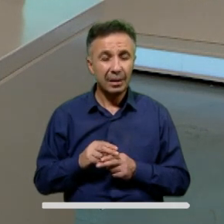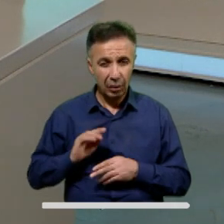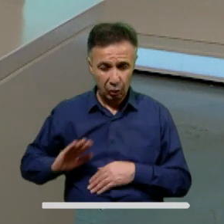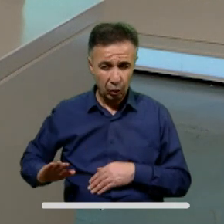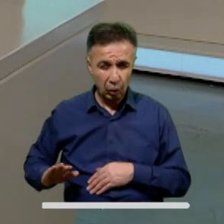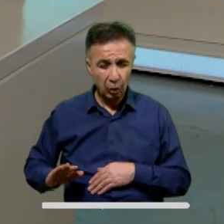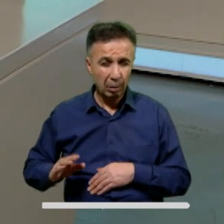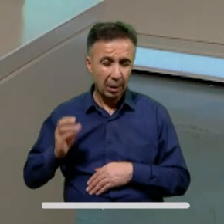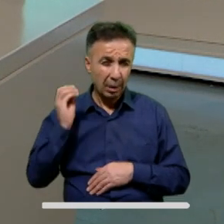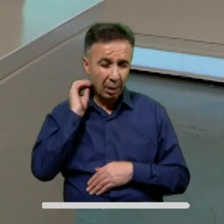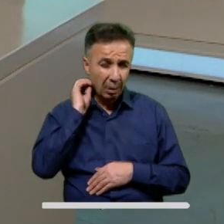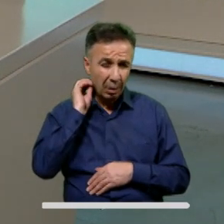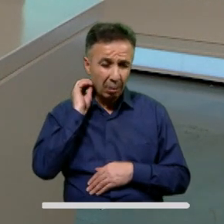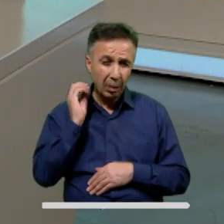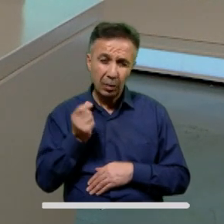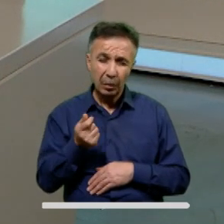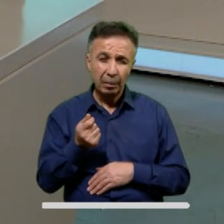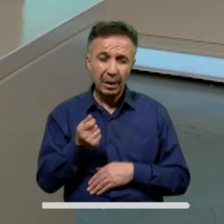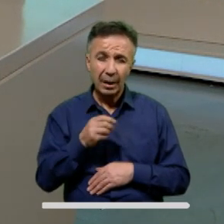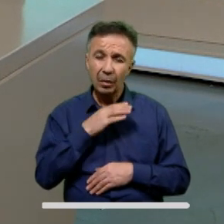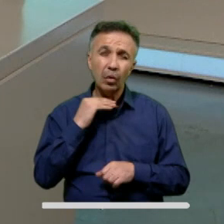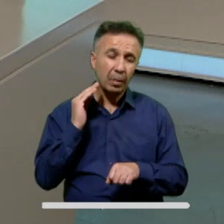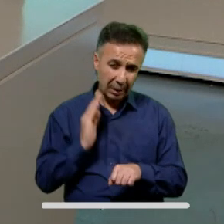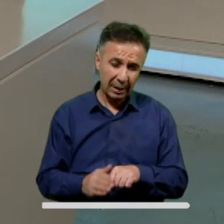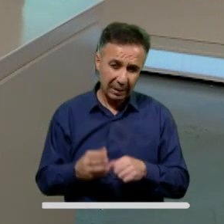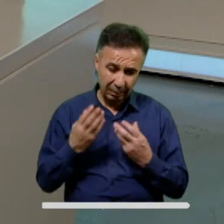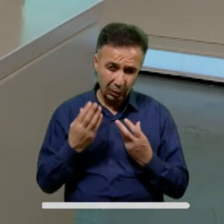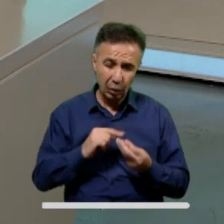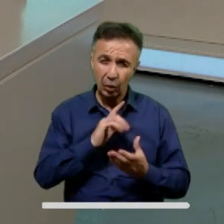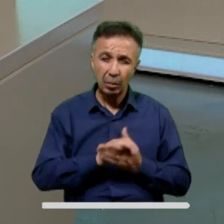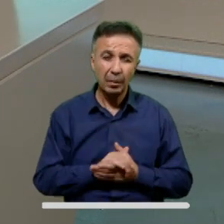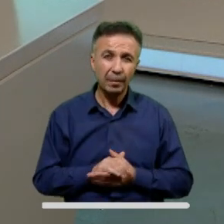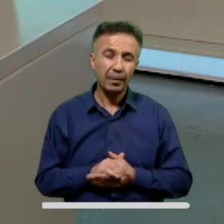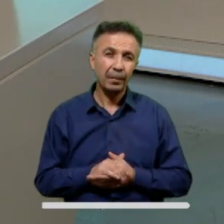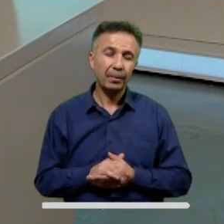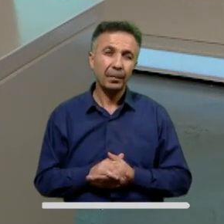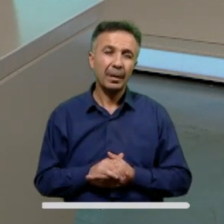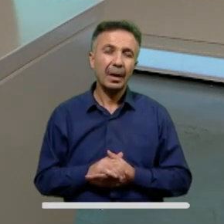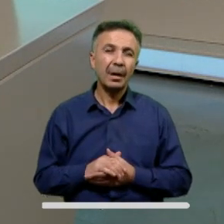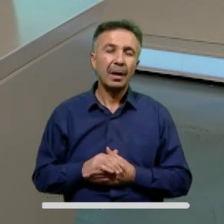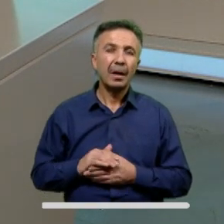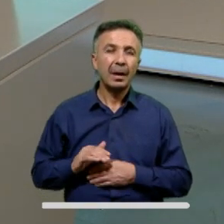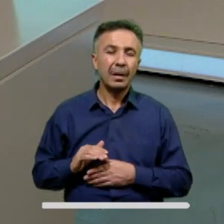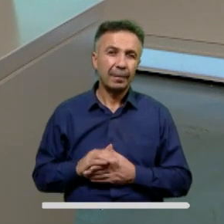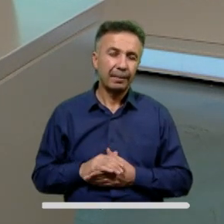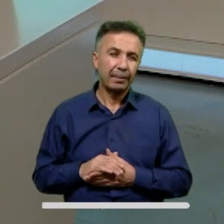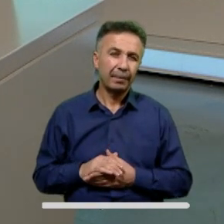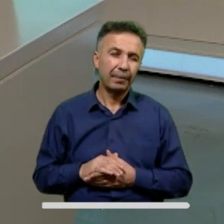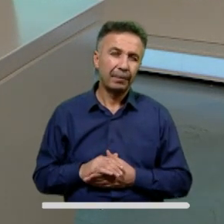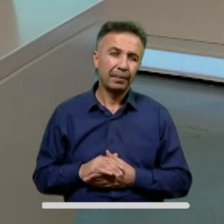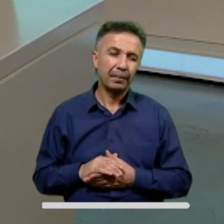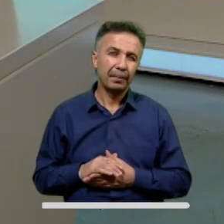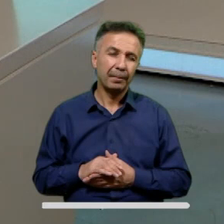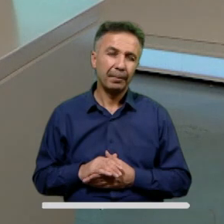olmaz. Borç parayla kurban kesilir mi? Yani ben onu, bu evladıma borcum, şey parayı bir kestiğim an hemen bir